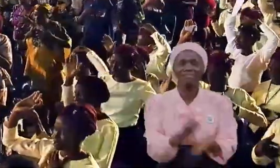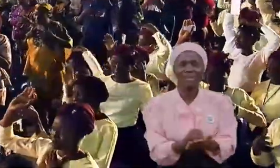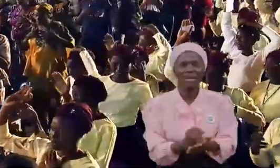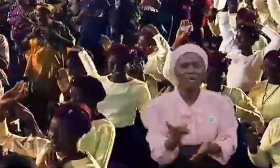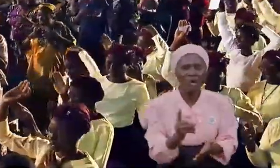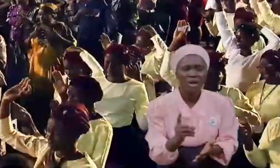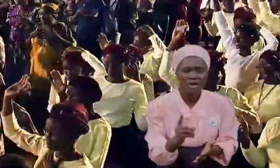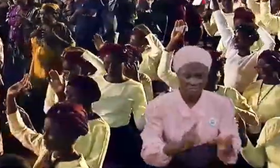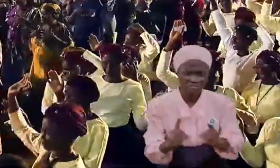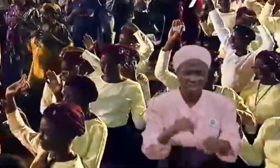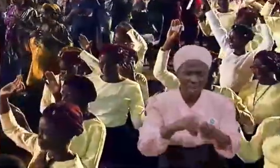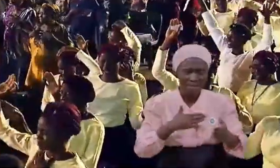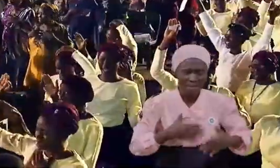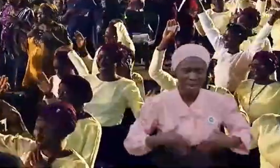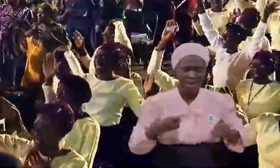Amen.